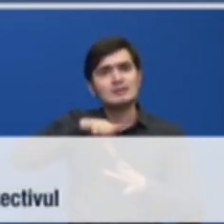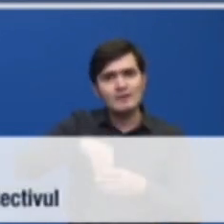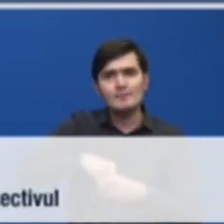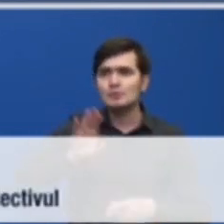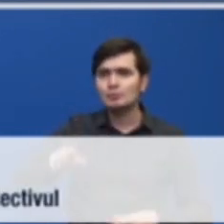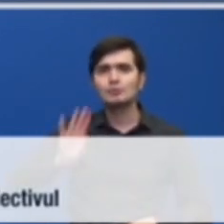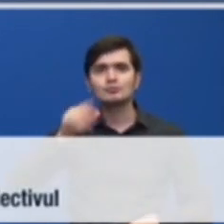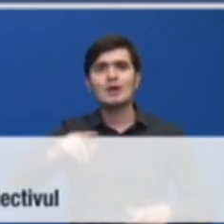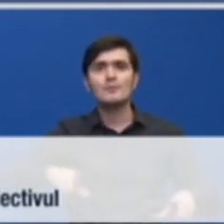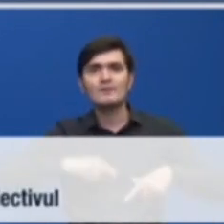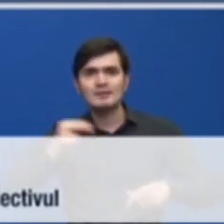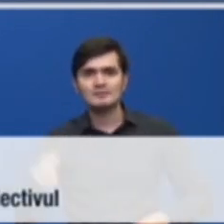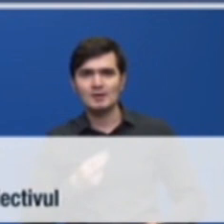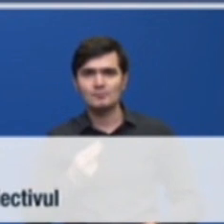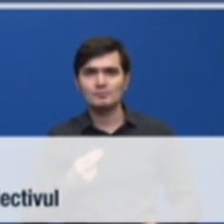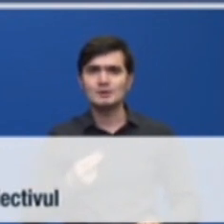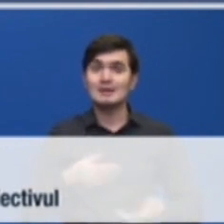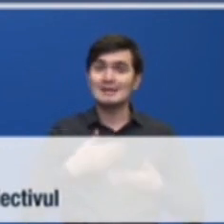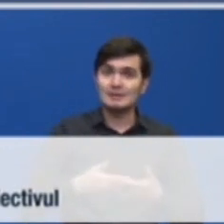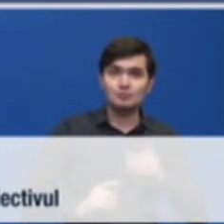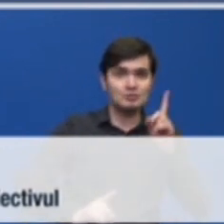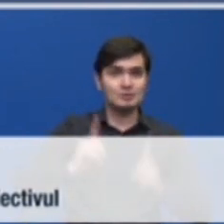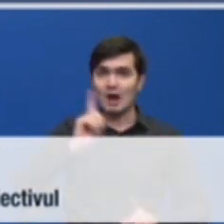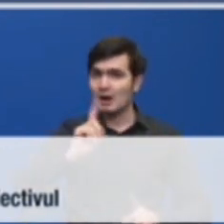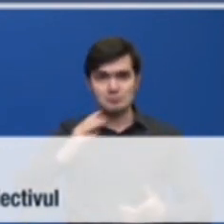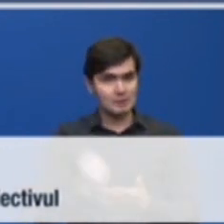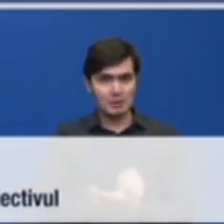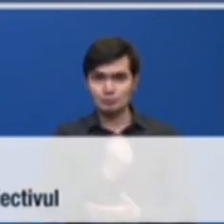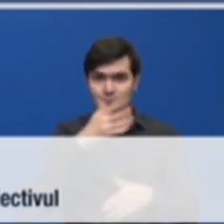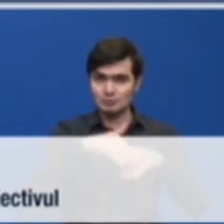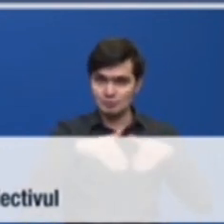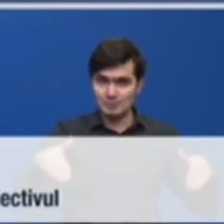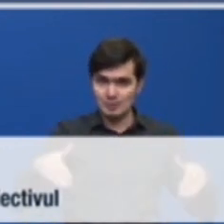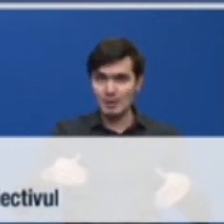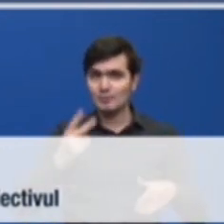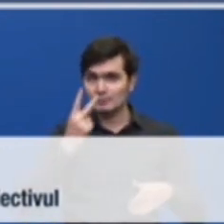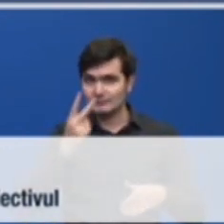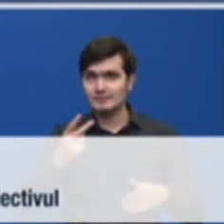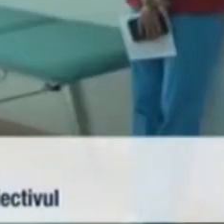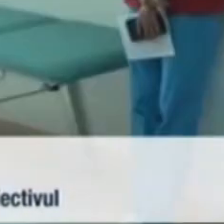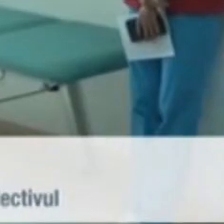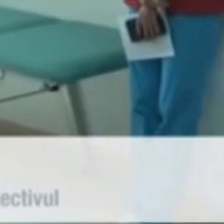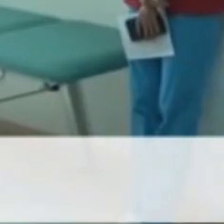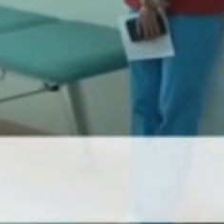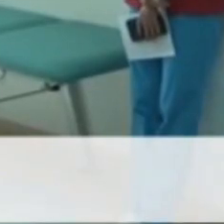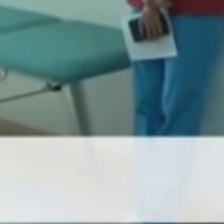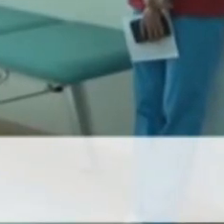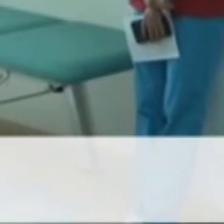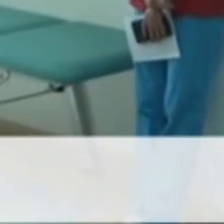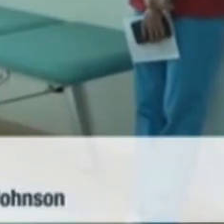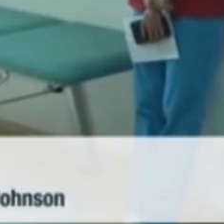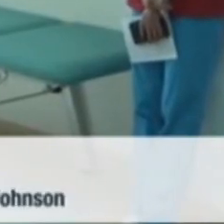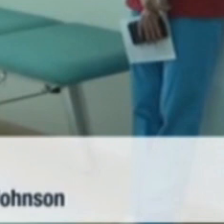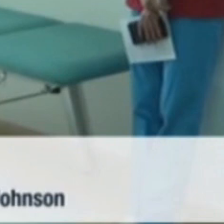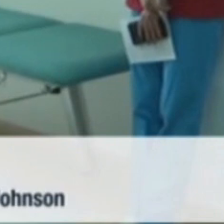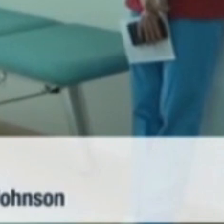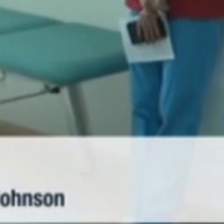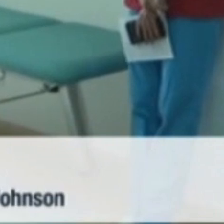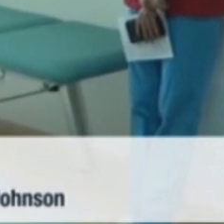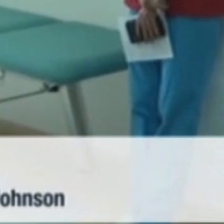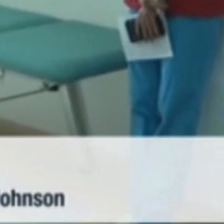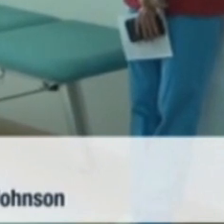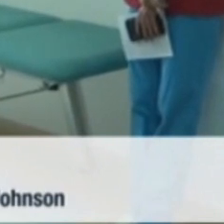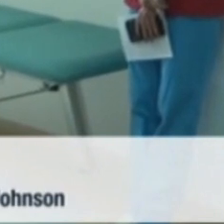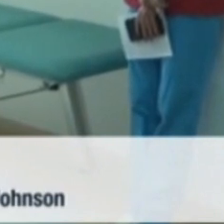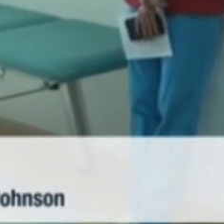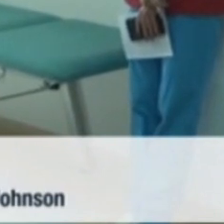mai bună. Deci vor exista relaxări chiar dacă nu atingem pragul de 5 milioane? La 1 iunie vor exista relaxări. Despre obiectivul ca 5 milioane de persoane